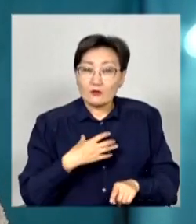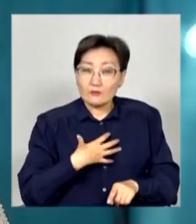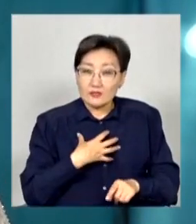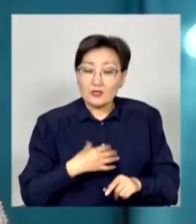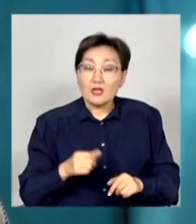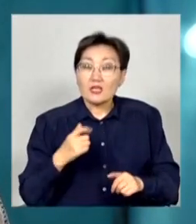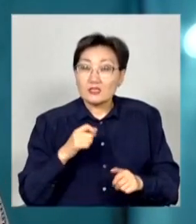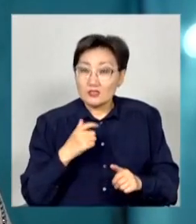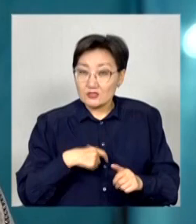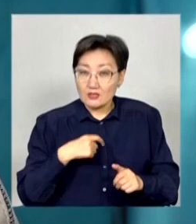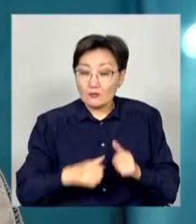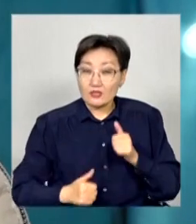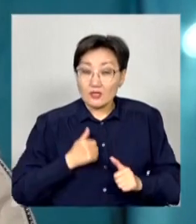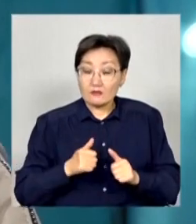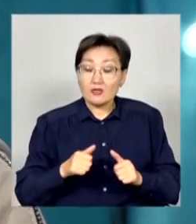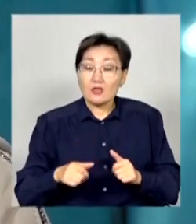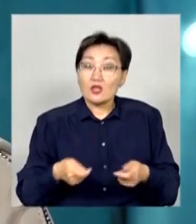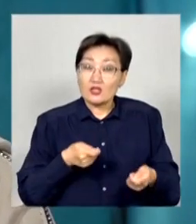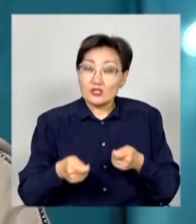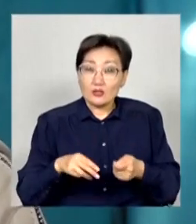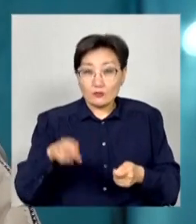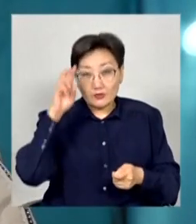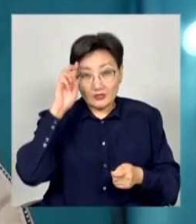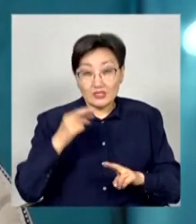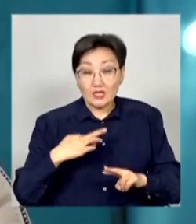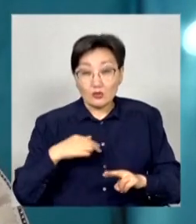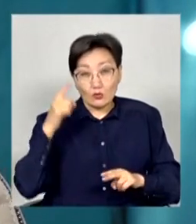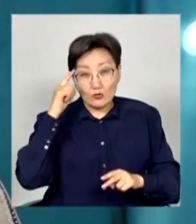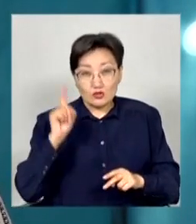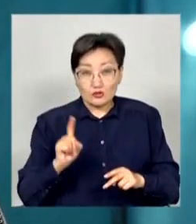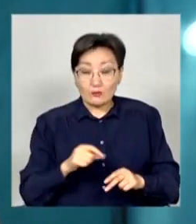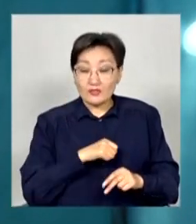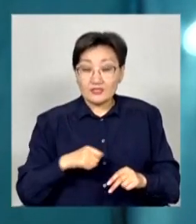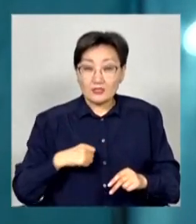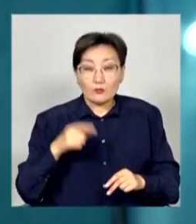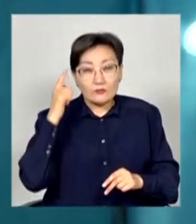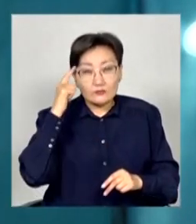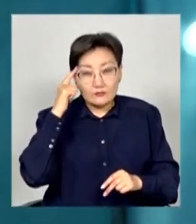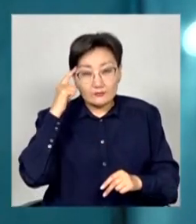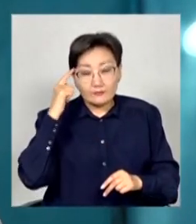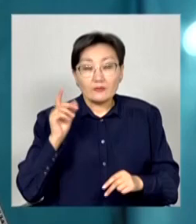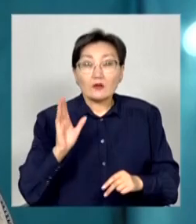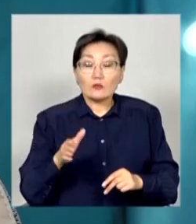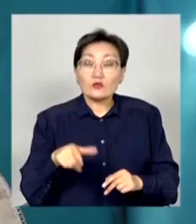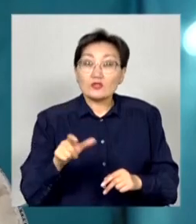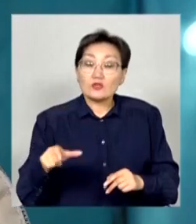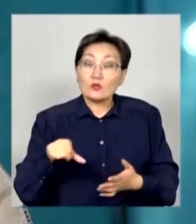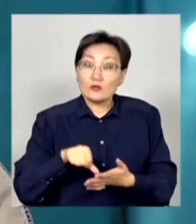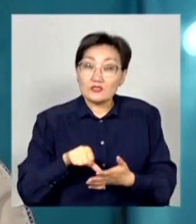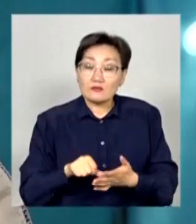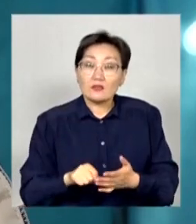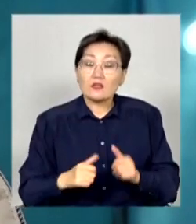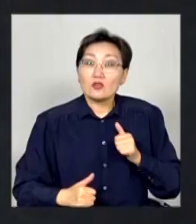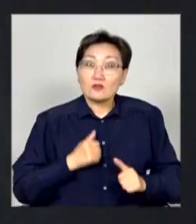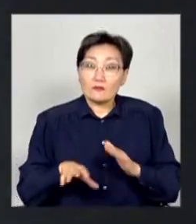выбирает достойного лидера государства. Я думаю, что самые сознательные люди будут участвовать и самого